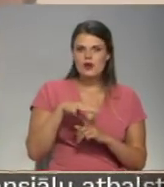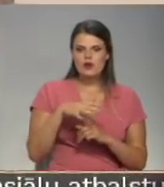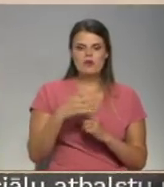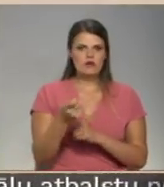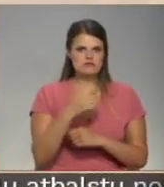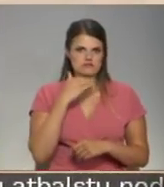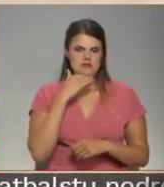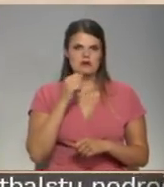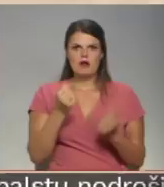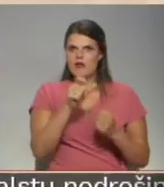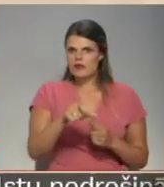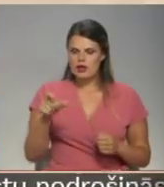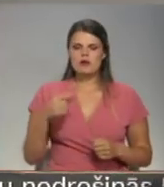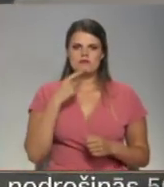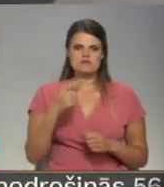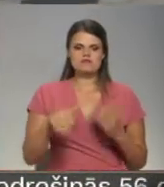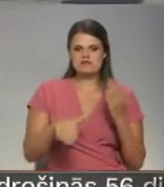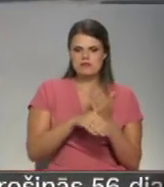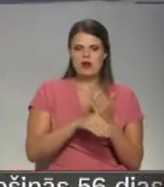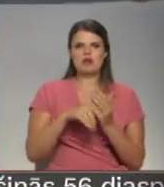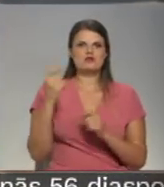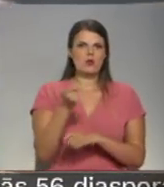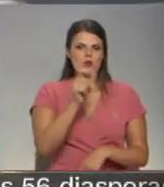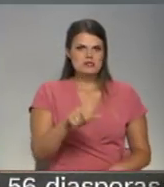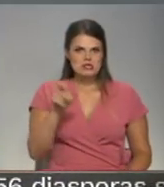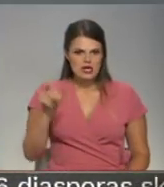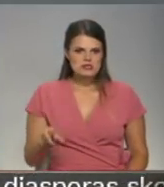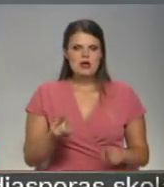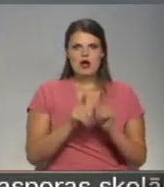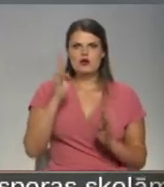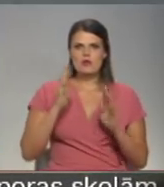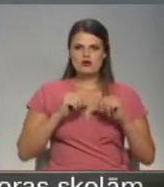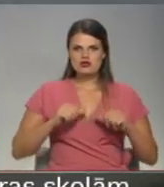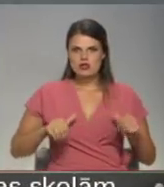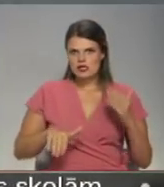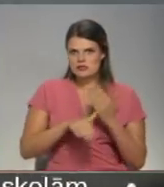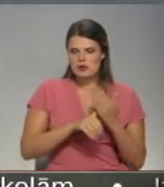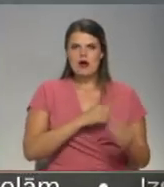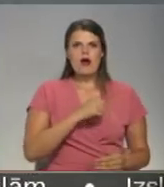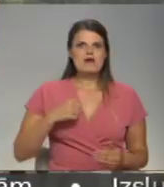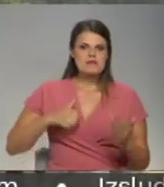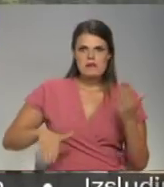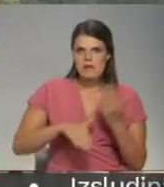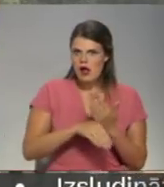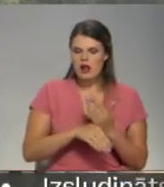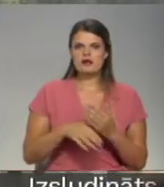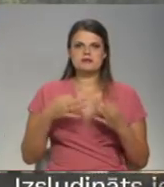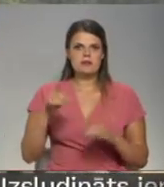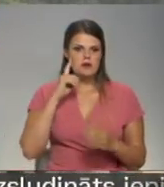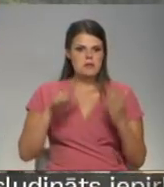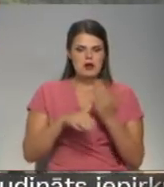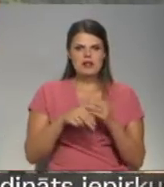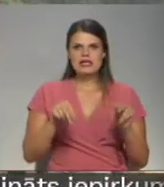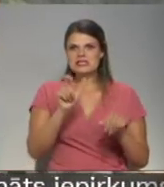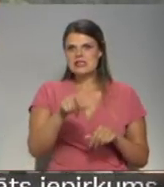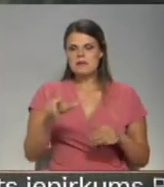Ir piesaistīti lieli spēki no Valsts ugunsdzēsības un glābšanas dienesta, arī no meža dienesta, nacionālajie bruņotie spēki un brīvprātīgie